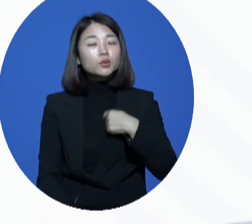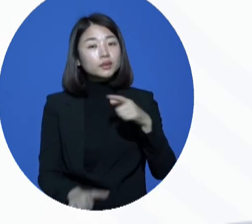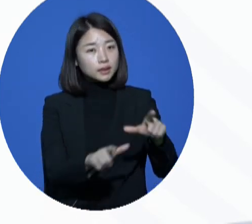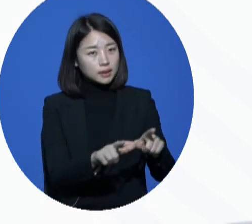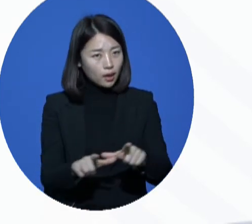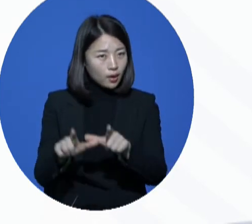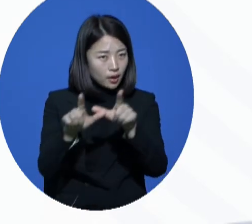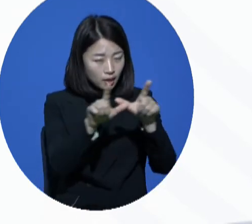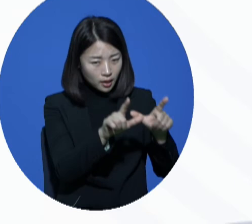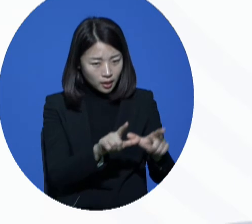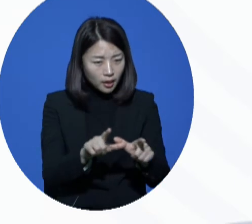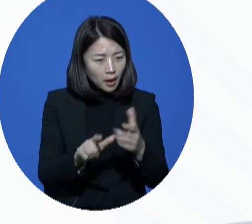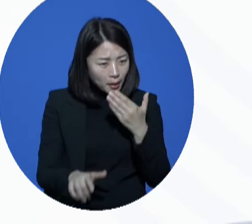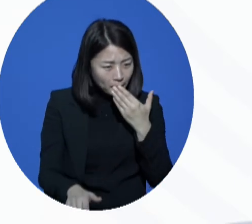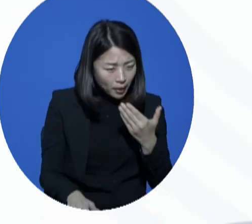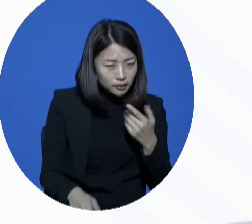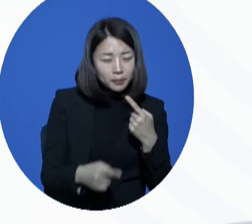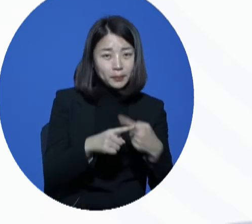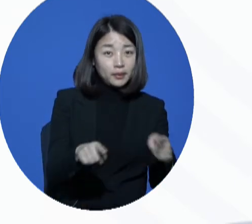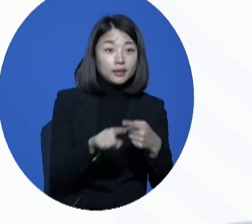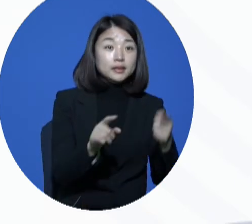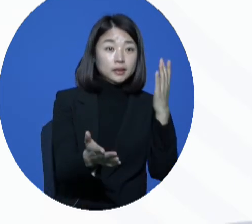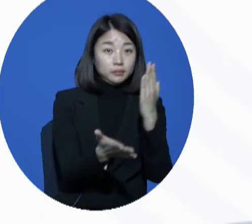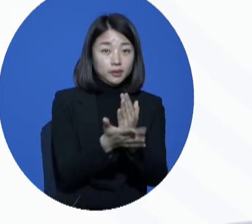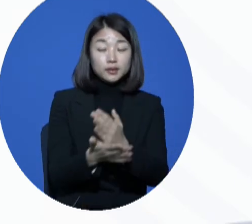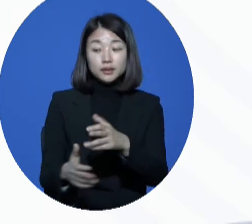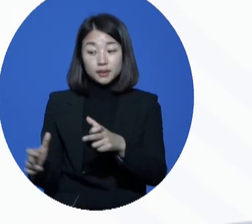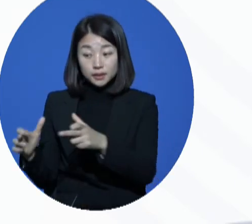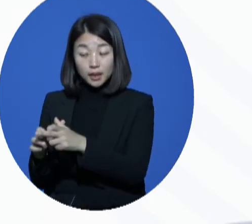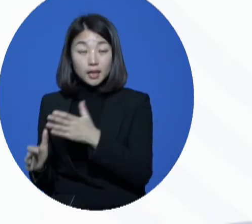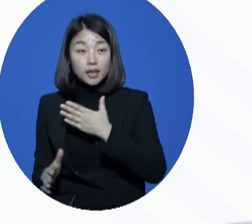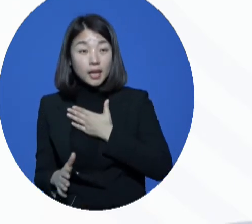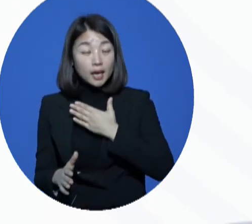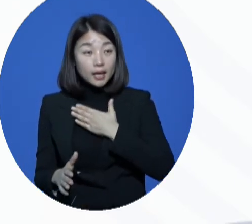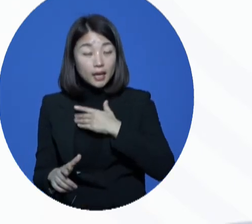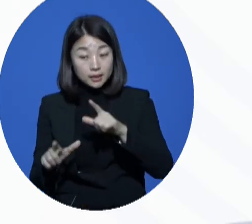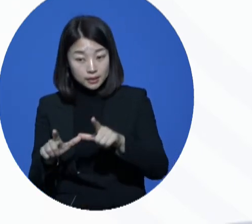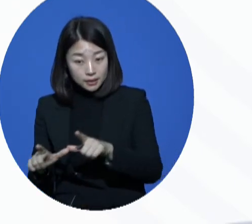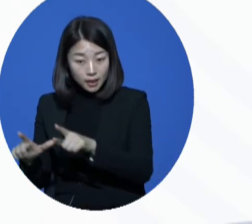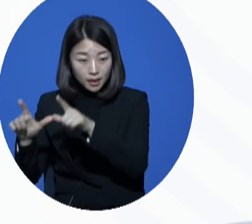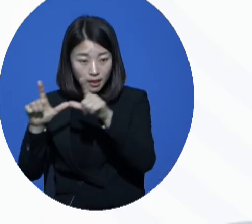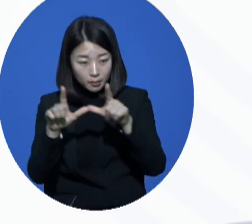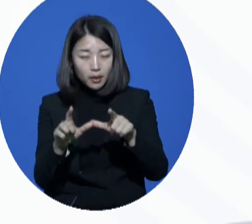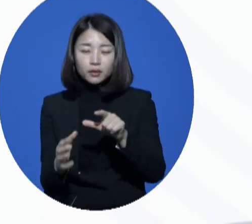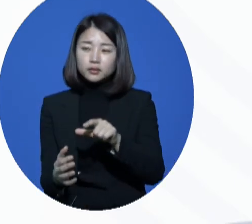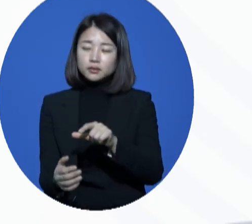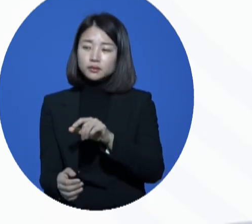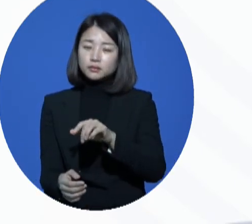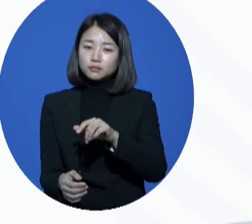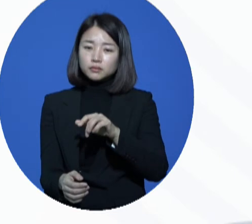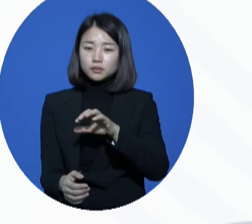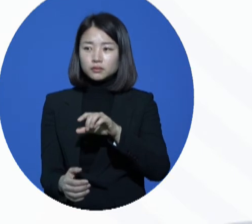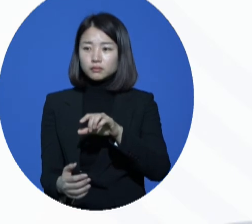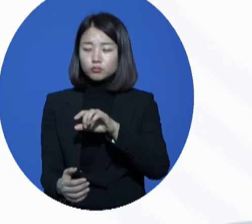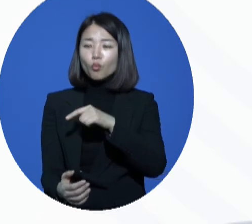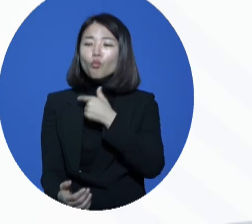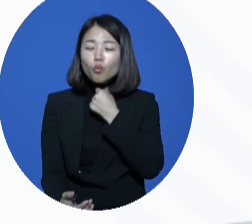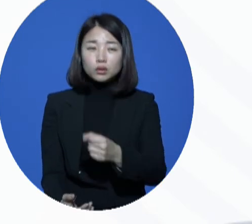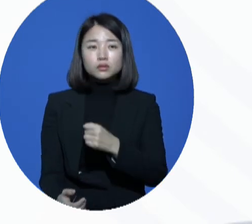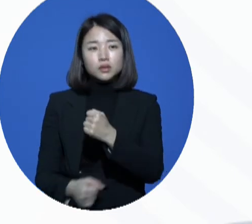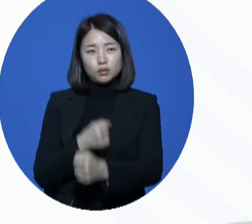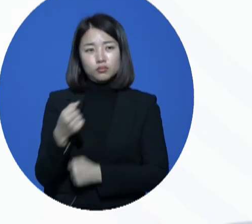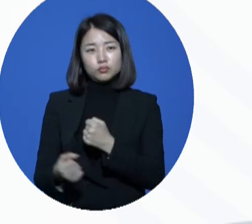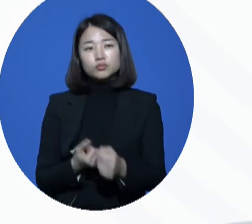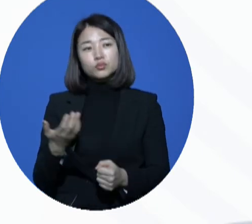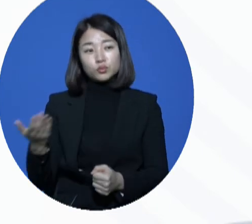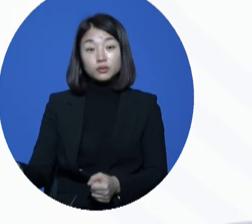능력으로 판단하면 안 되고 장애인이 자신의 생활 방식과 일상생활 활동에 대한 선택과 통제의 기회를 박탈당하지